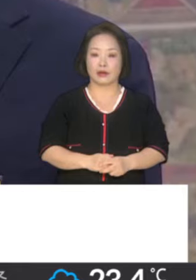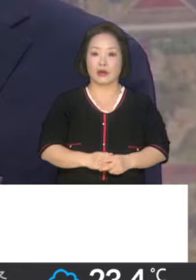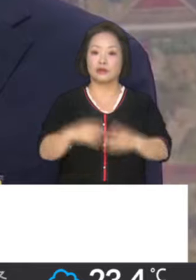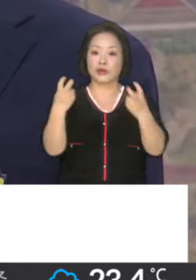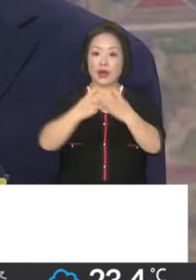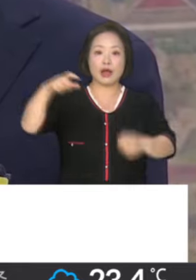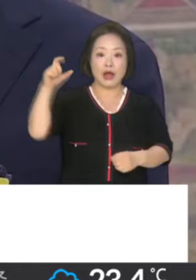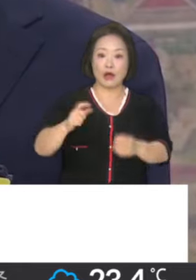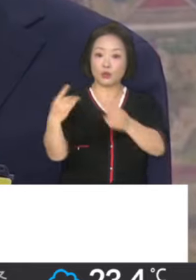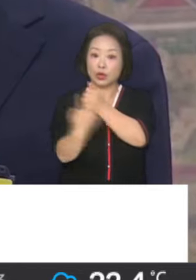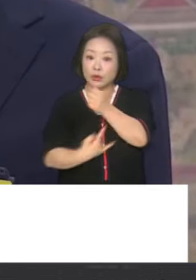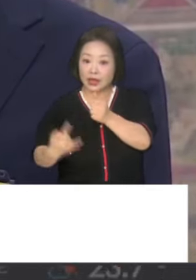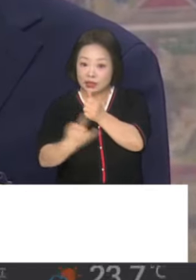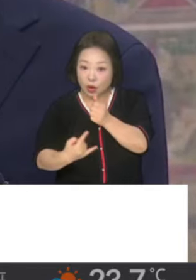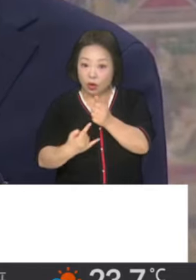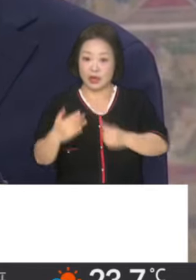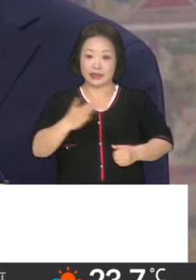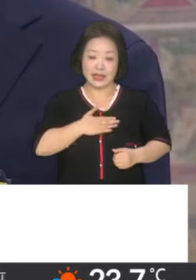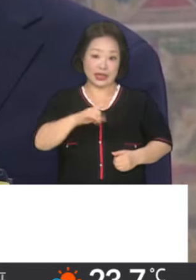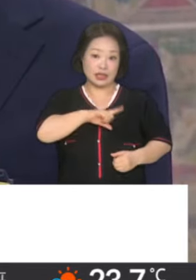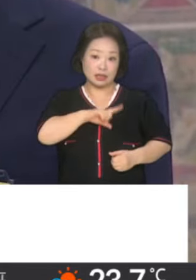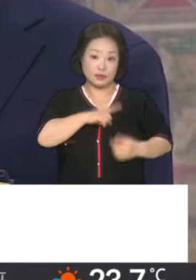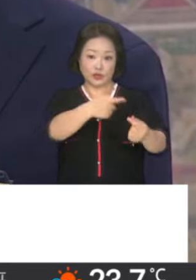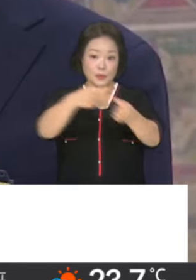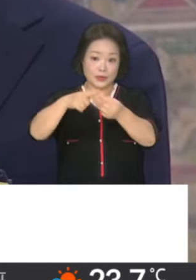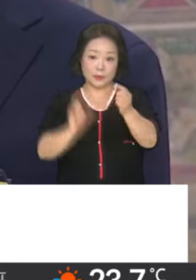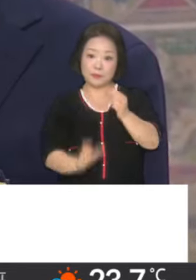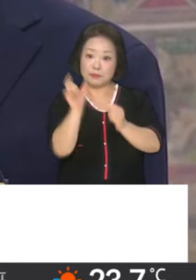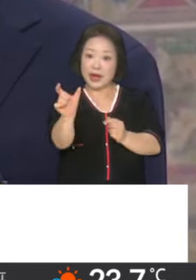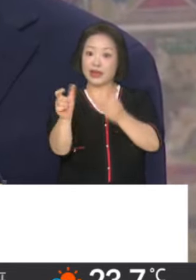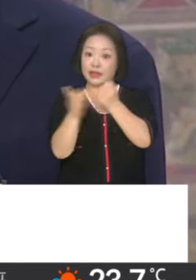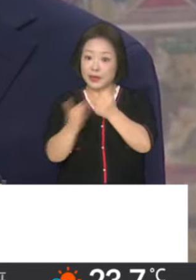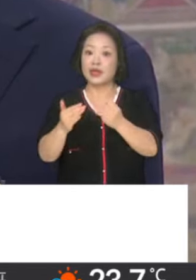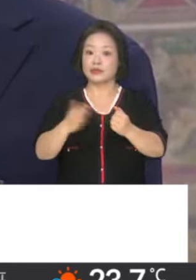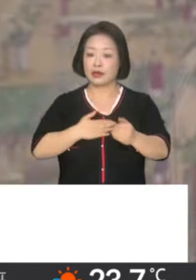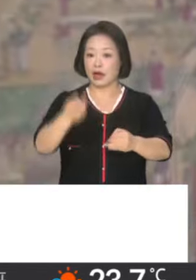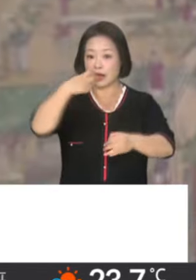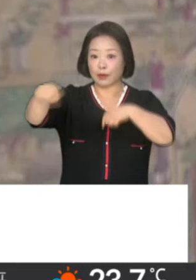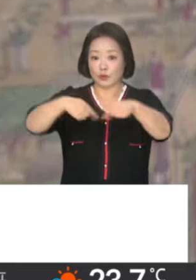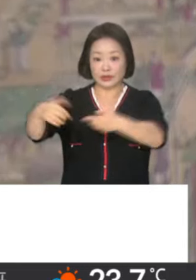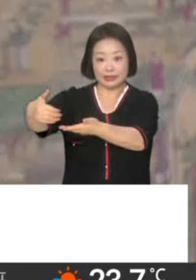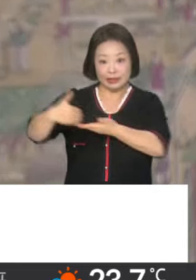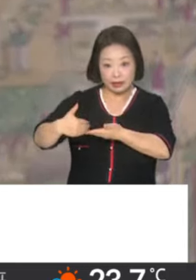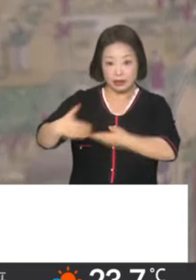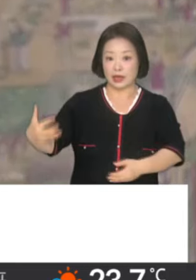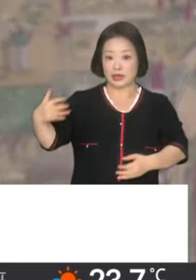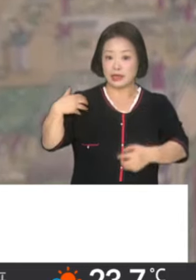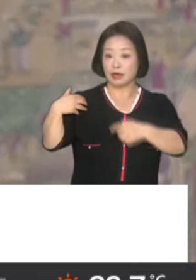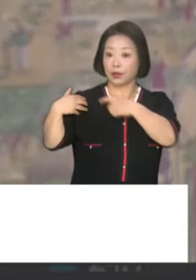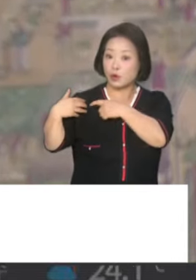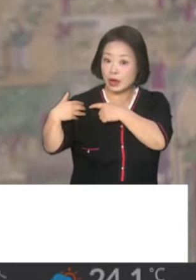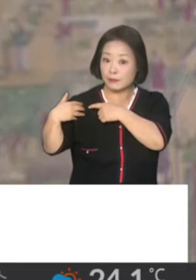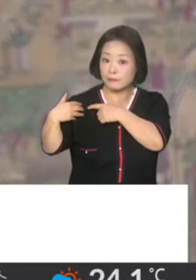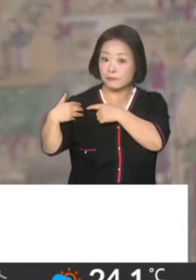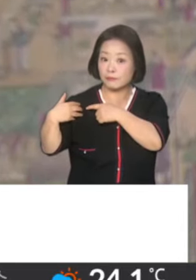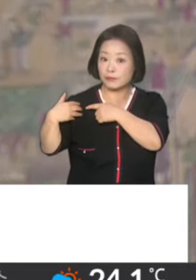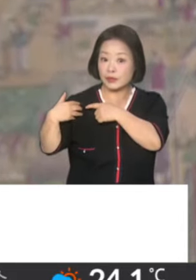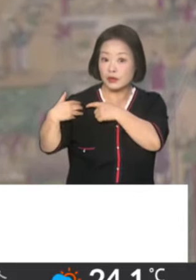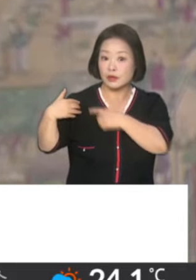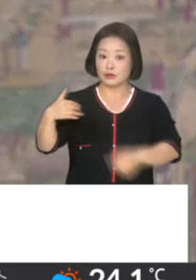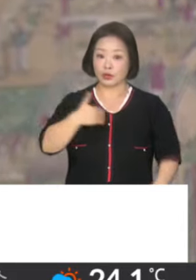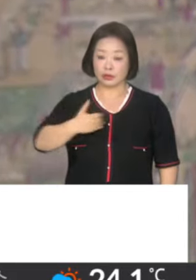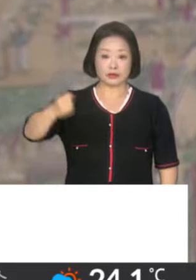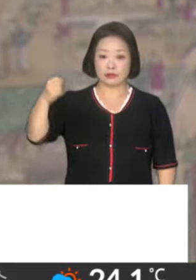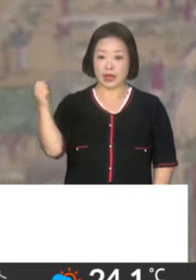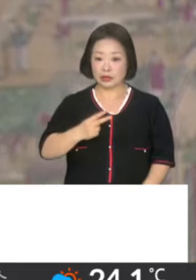전력강화위원회에서 1순위로 올려놨기 때문에 제가 감독직을 받은 거였습니다. 책임감이나 사명감이 저는 다시는